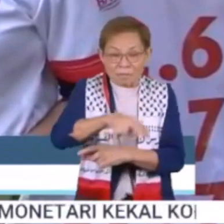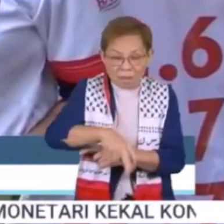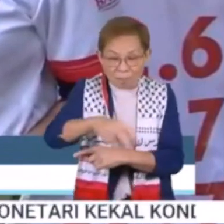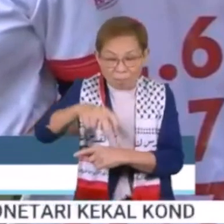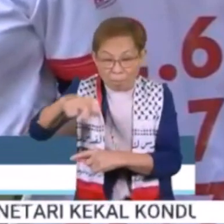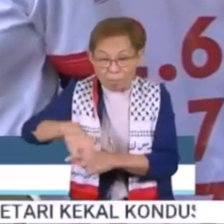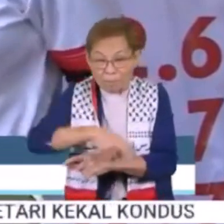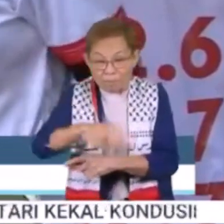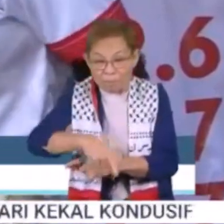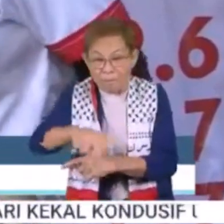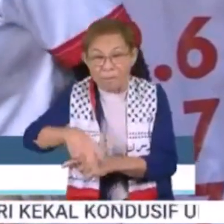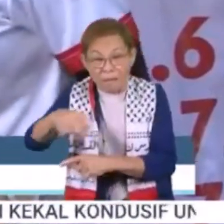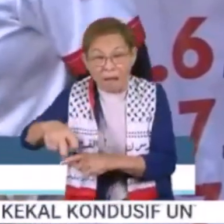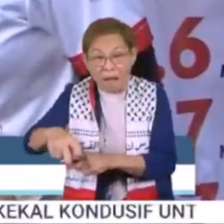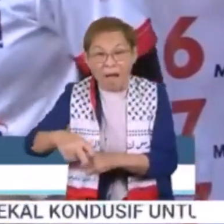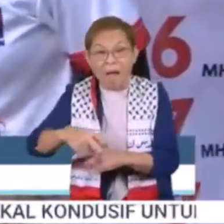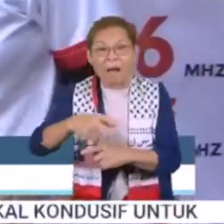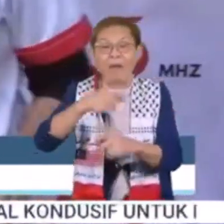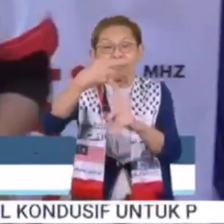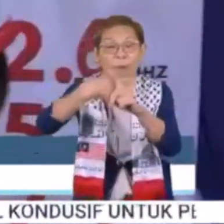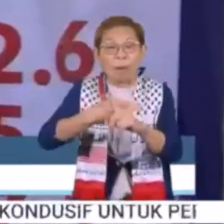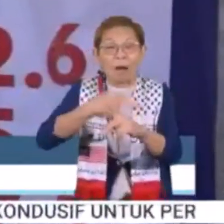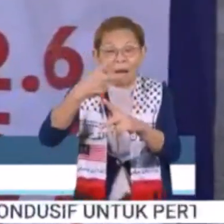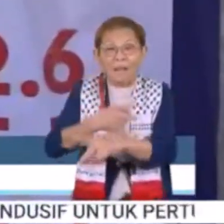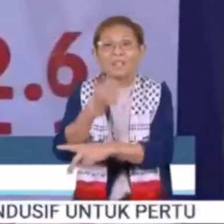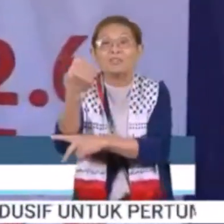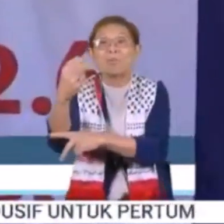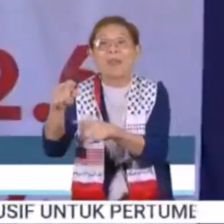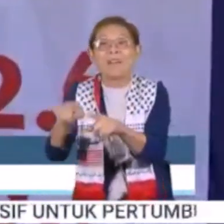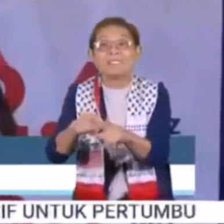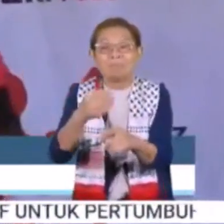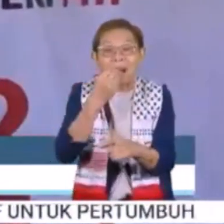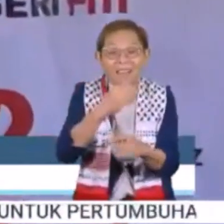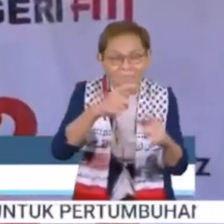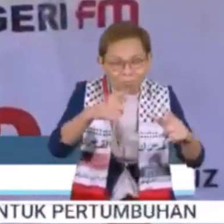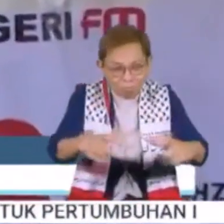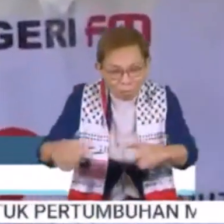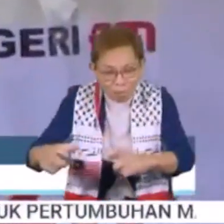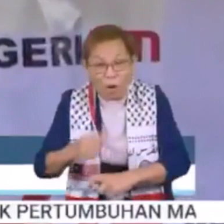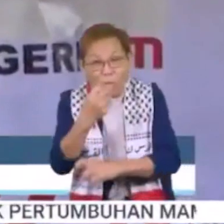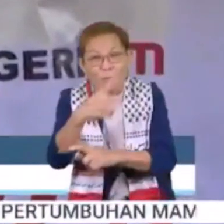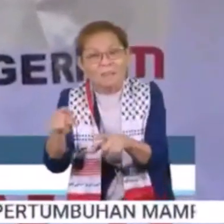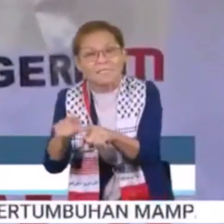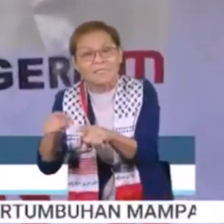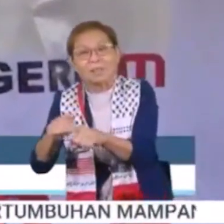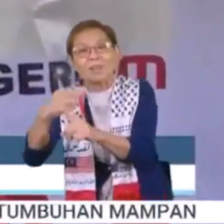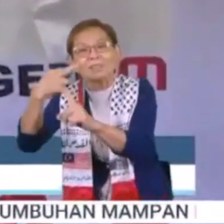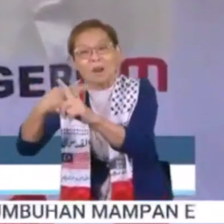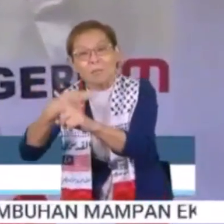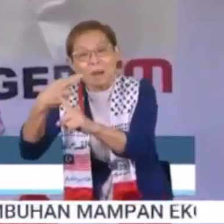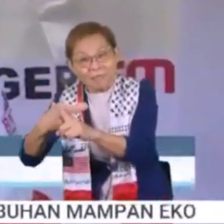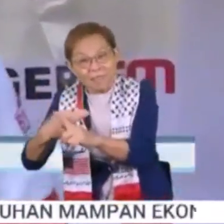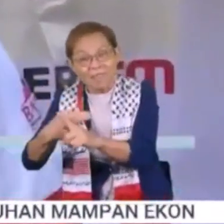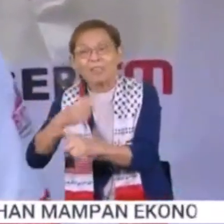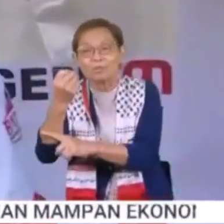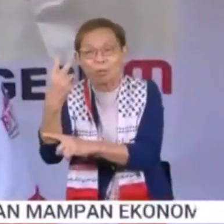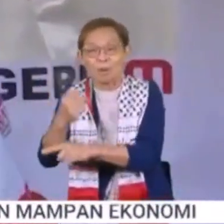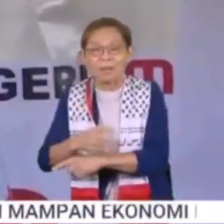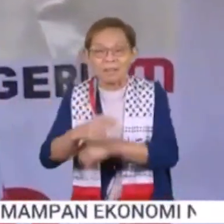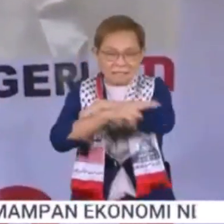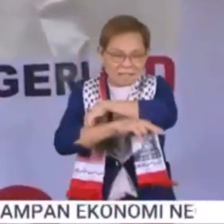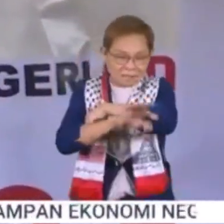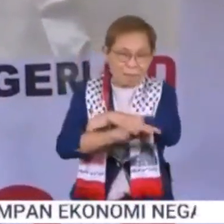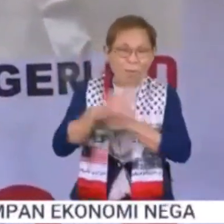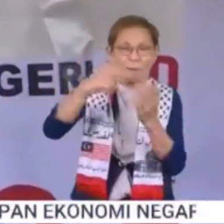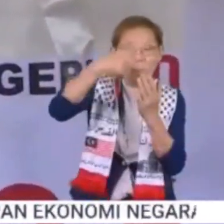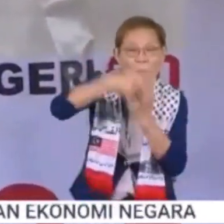ke-12 untuk tahun ini. Baik, terima kasih dengan perkongsian itu tadi. Baik, sampai di sini saja perkongsian dari kami di Lengging Negeri Sembilan sempena